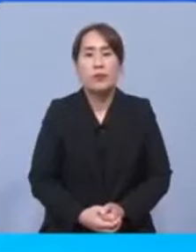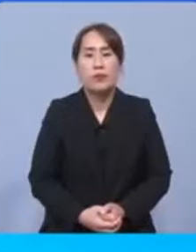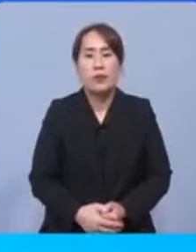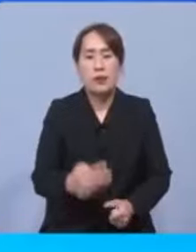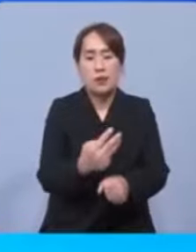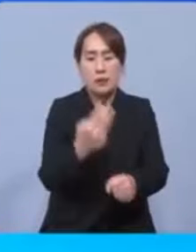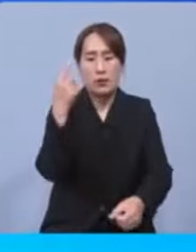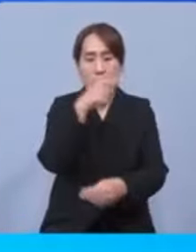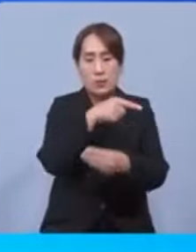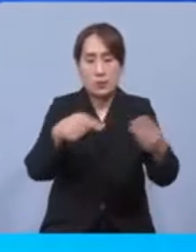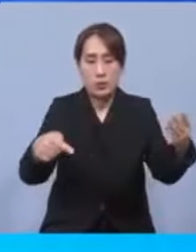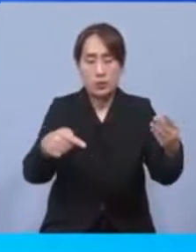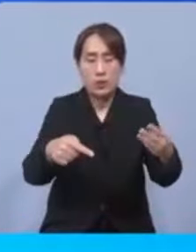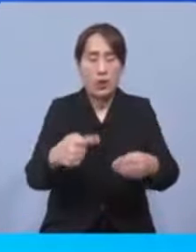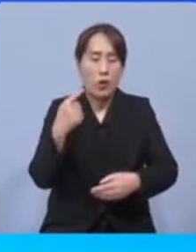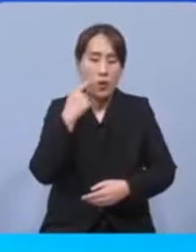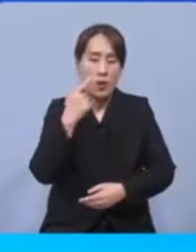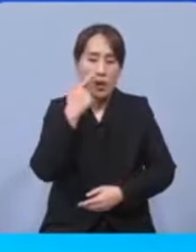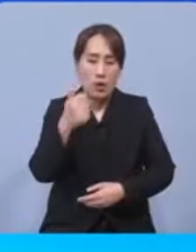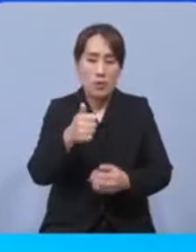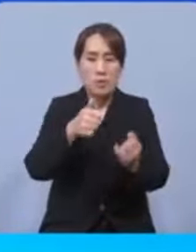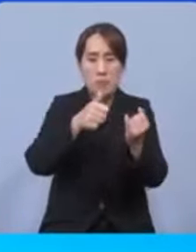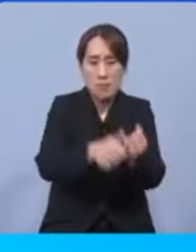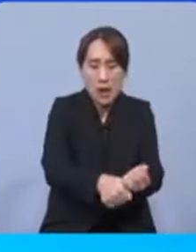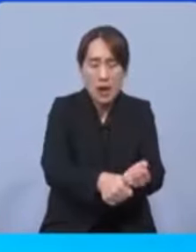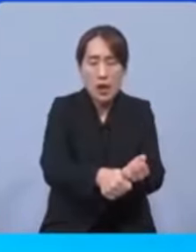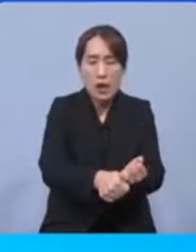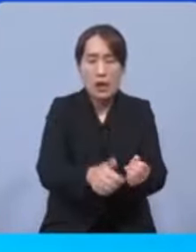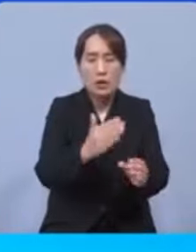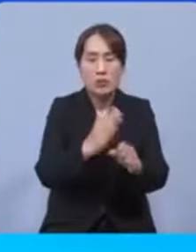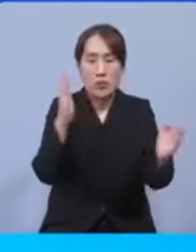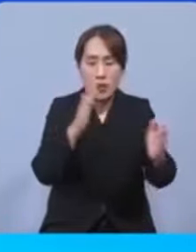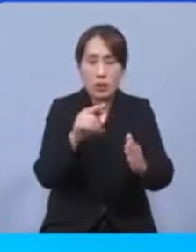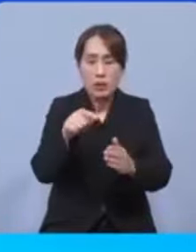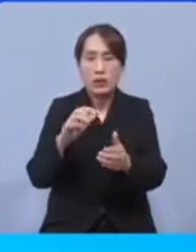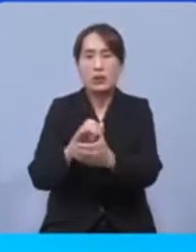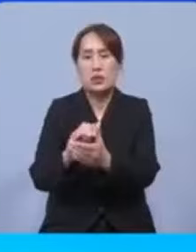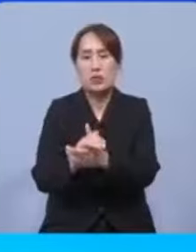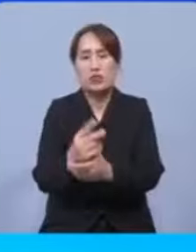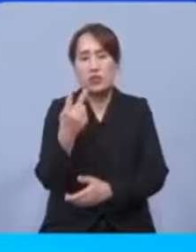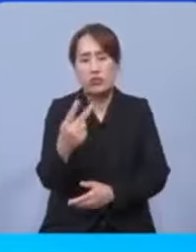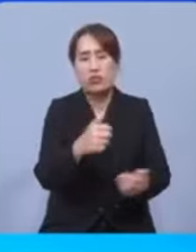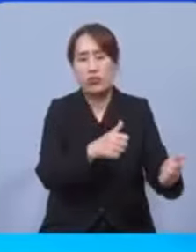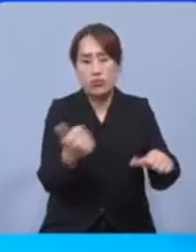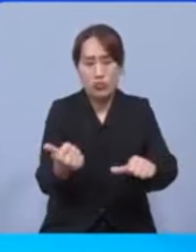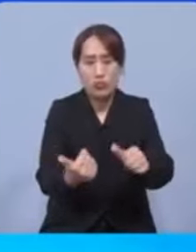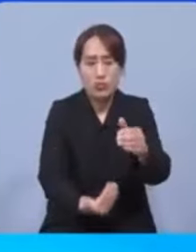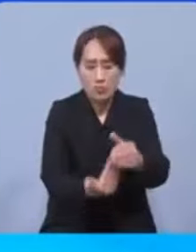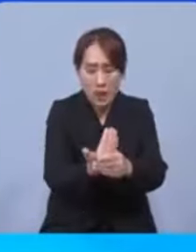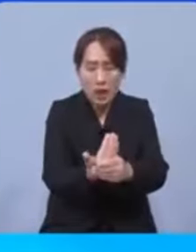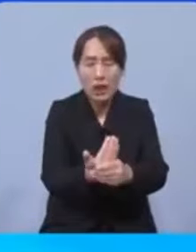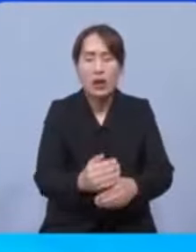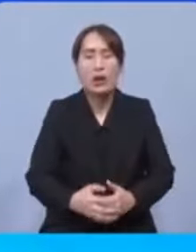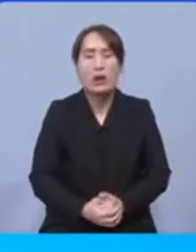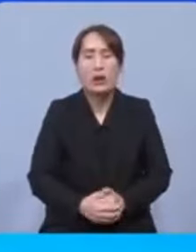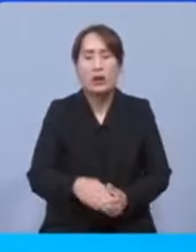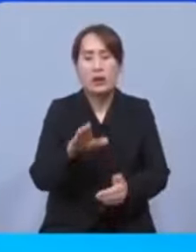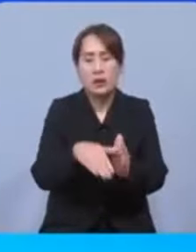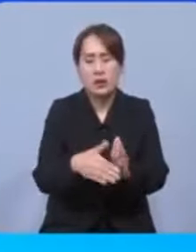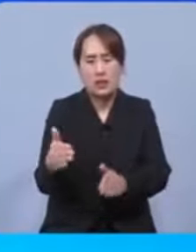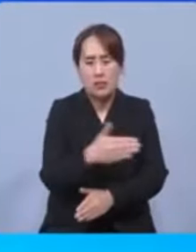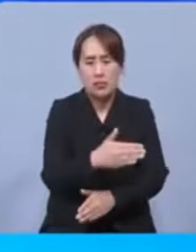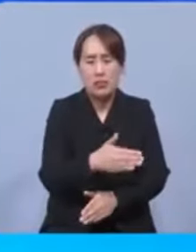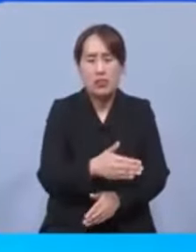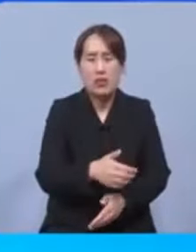3년 전 청주에서 의붓 아버지에게 성범죄를 당한 중학생과 그 친구가 숨지는 사건이 발생했는데요 당시부터